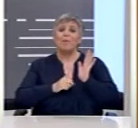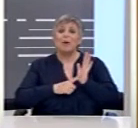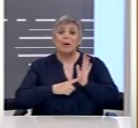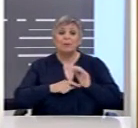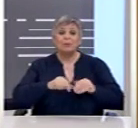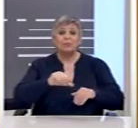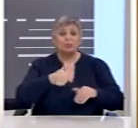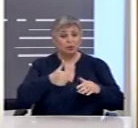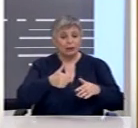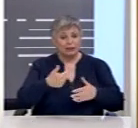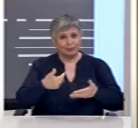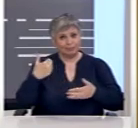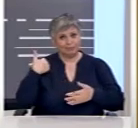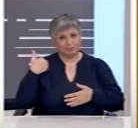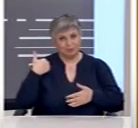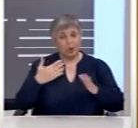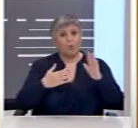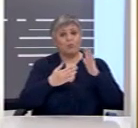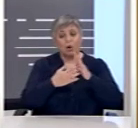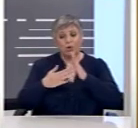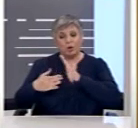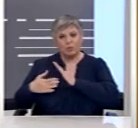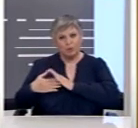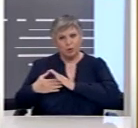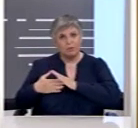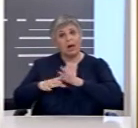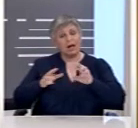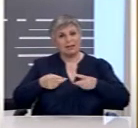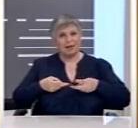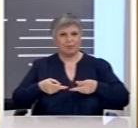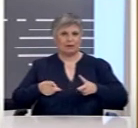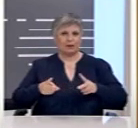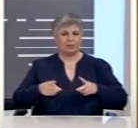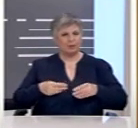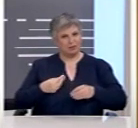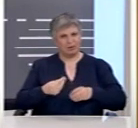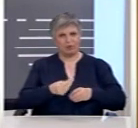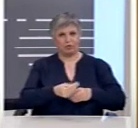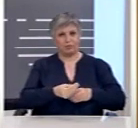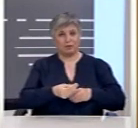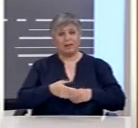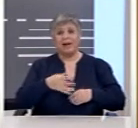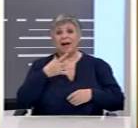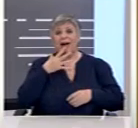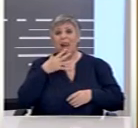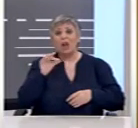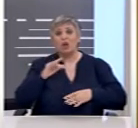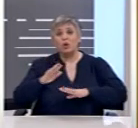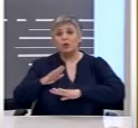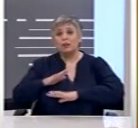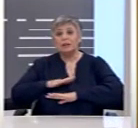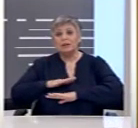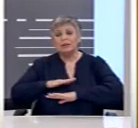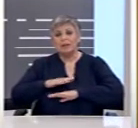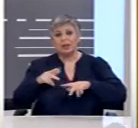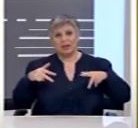των εγγράφων, ακριβώς επειδή έχουν χαρακτηριστεί από το Υπουργείο Εθνικής Αμήνης,